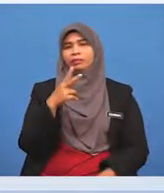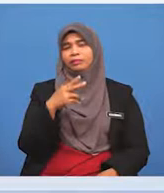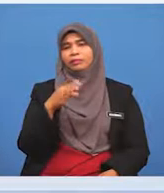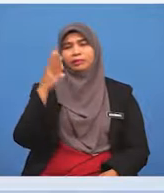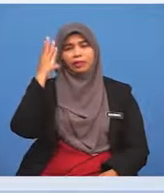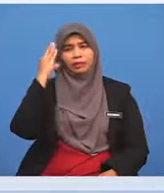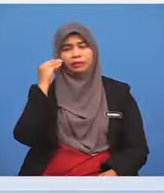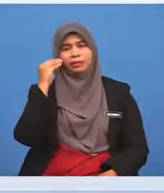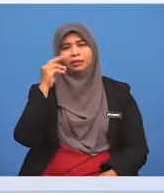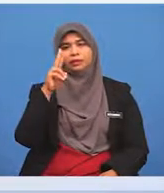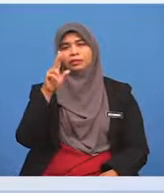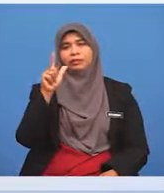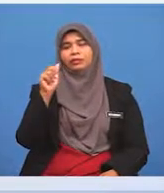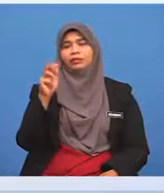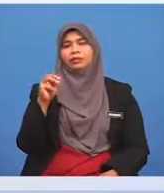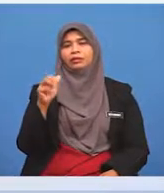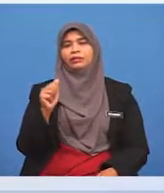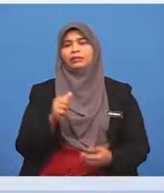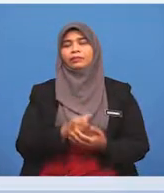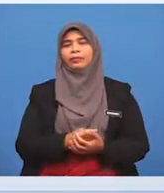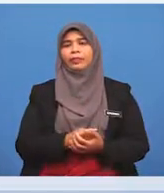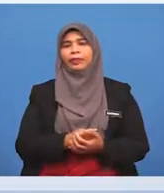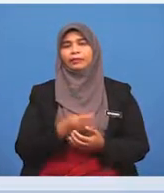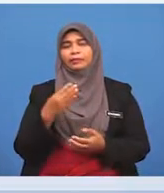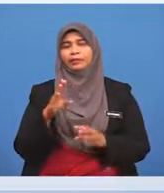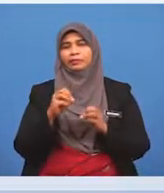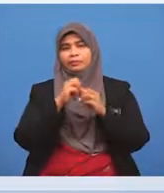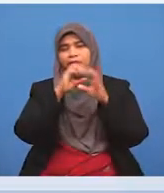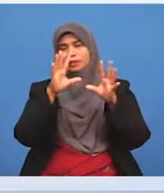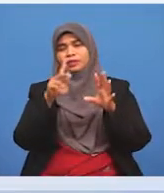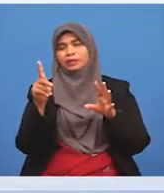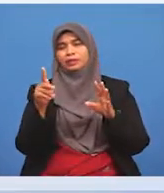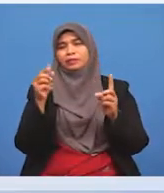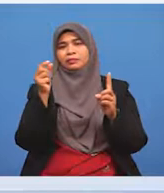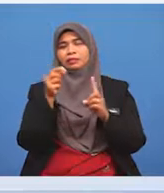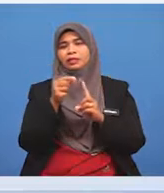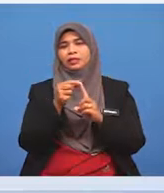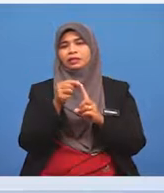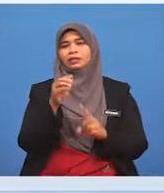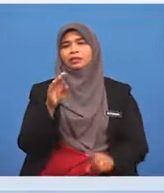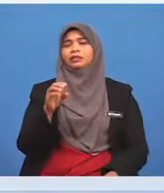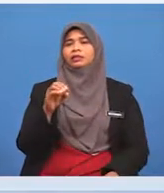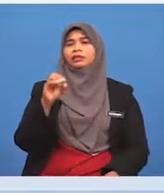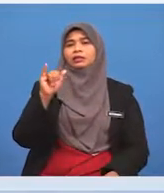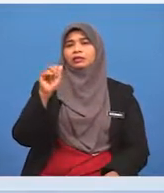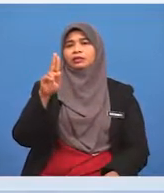perkataan yusbahun ialah fi'il mudhari' yang berlaku kepada lebih dua